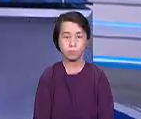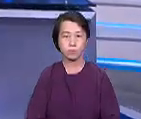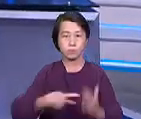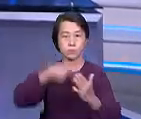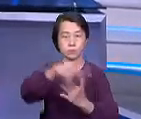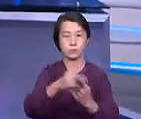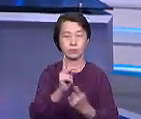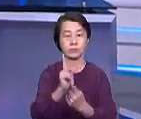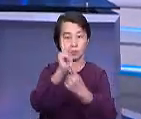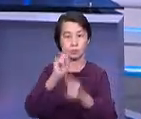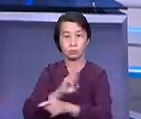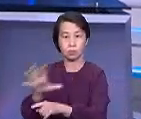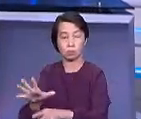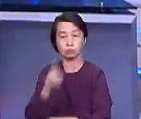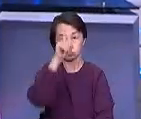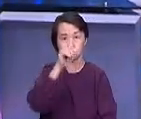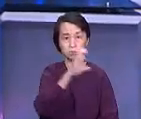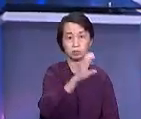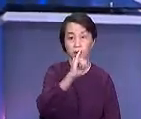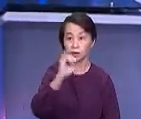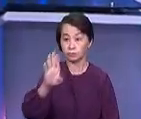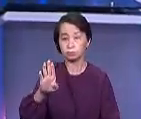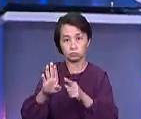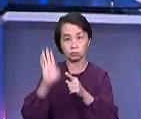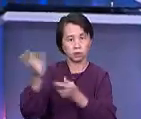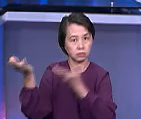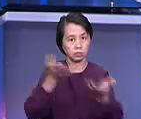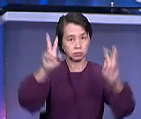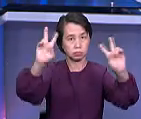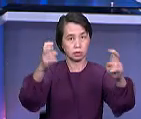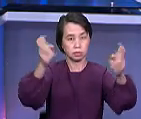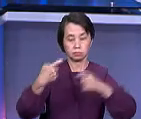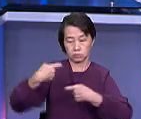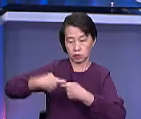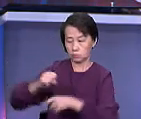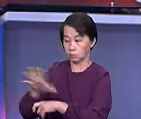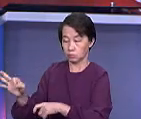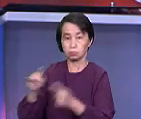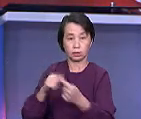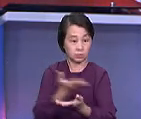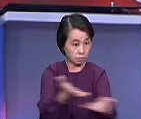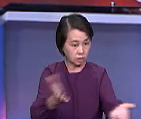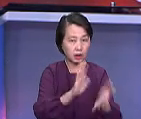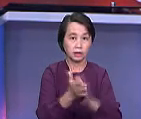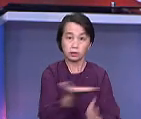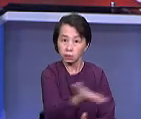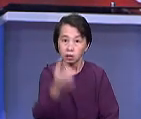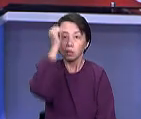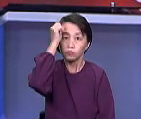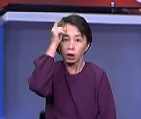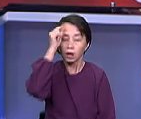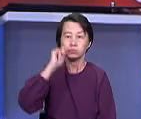Program khas COVID itu benar. CIB akan terus membawakan isu-isu berkaitan COVID-19 kepada rakyat supaya rakyat memahami